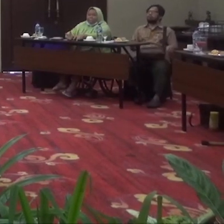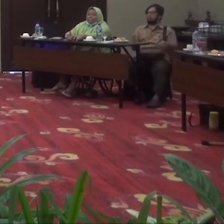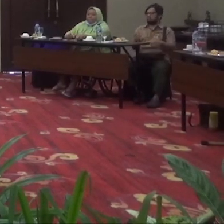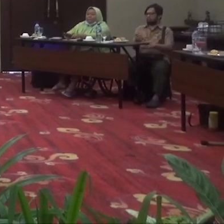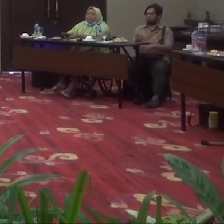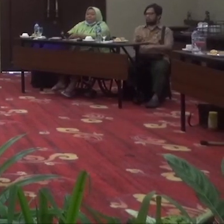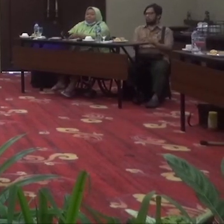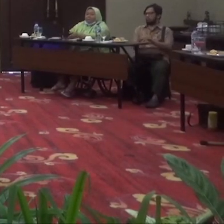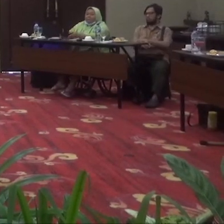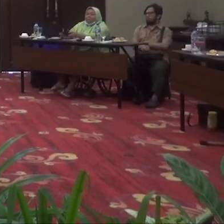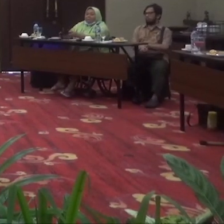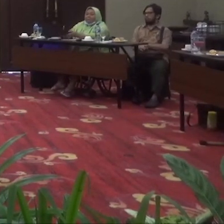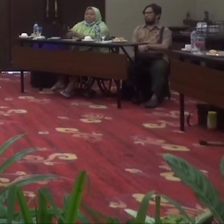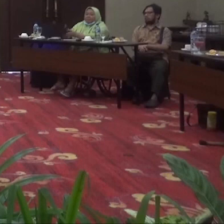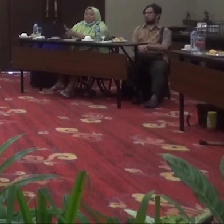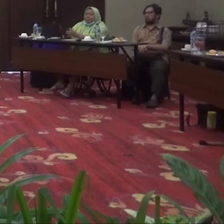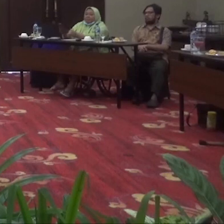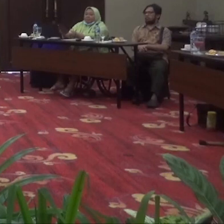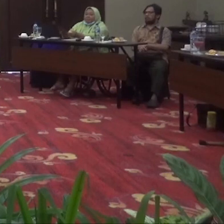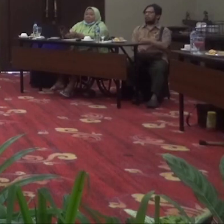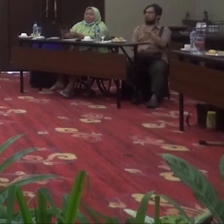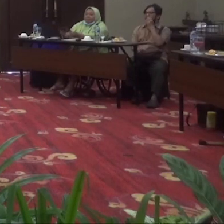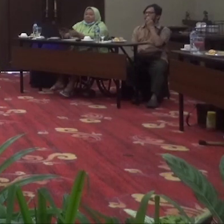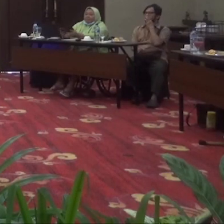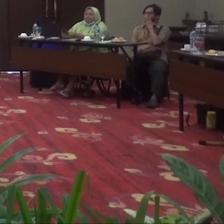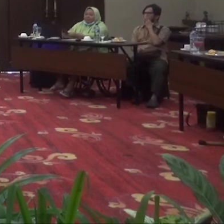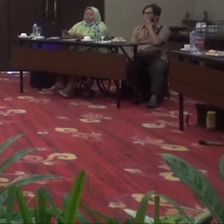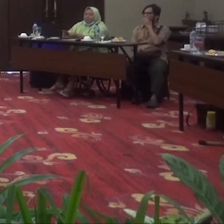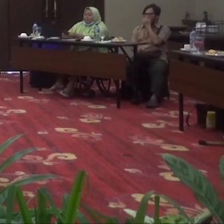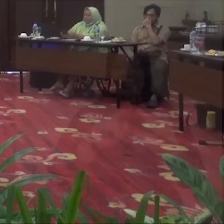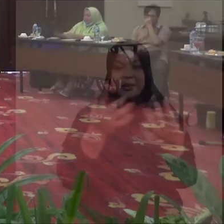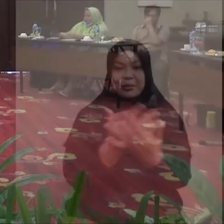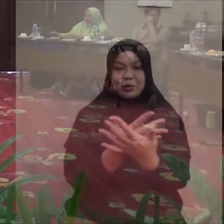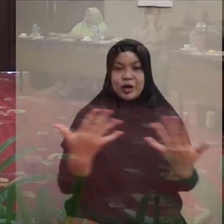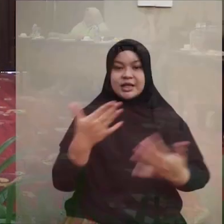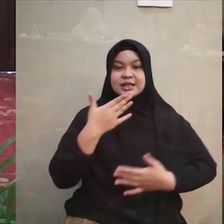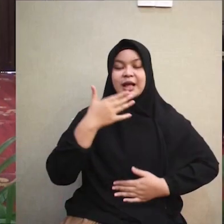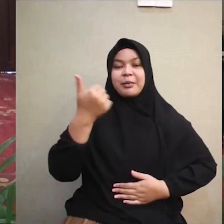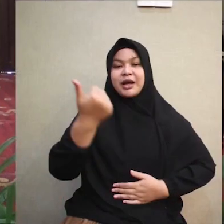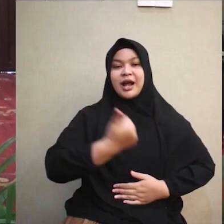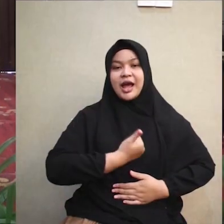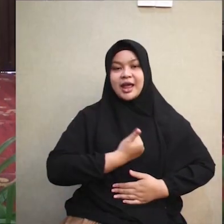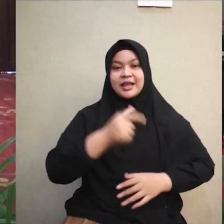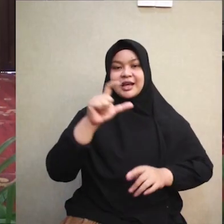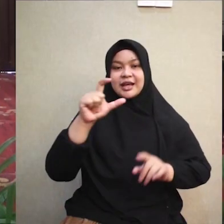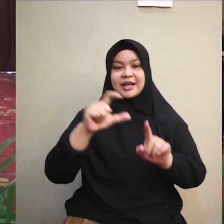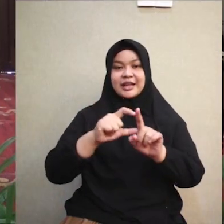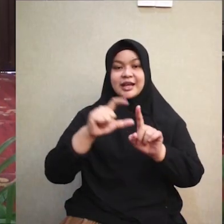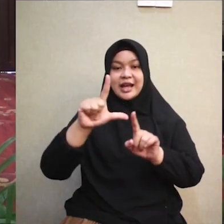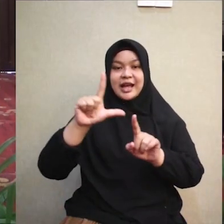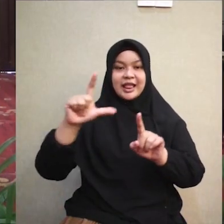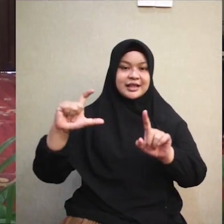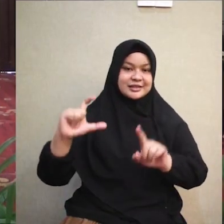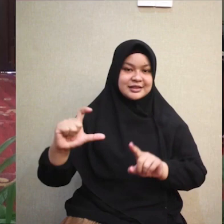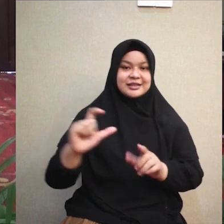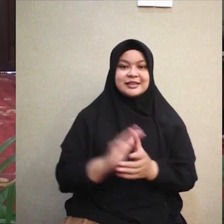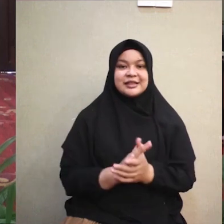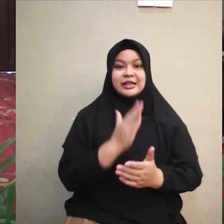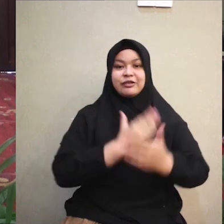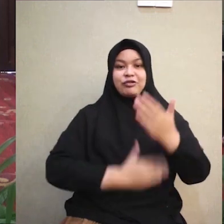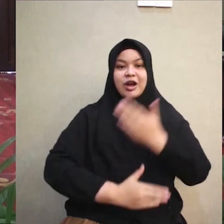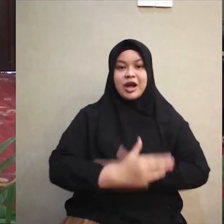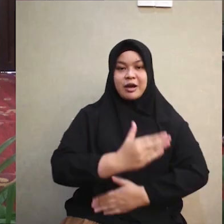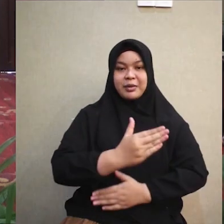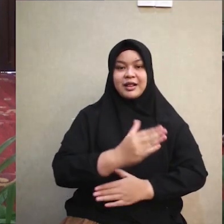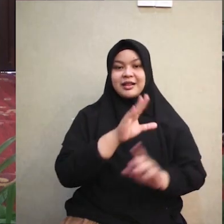kabarnya baik dan sehat semuanya teman-teman sekalian Selamat datang di dlc difabel Laws Club Salah satu